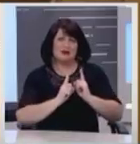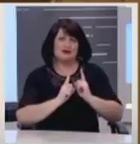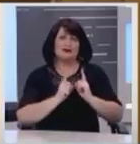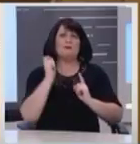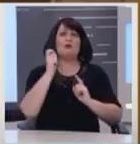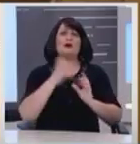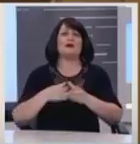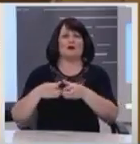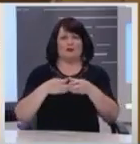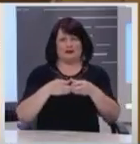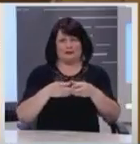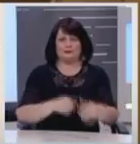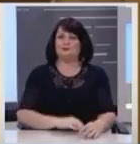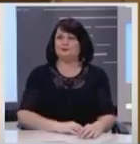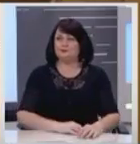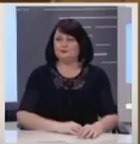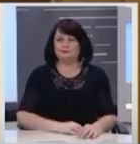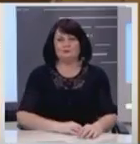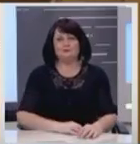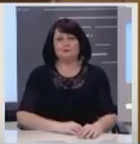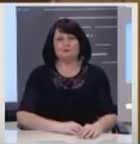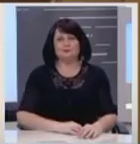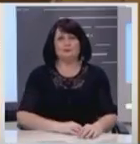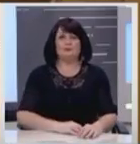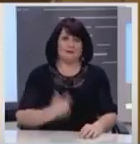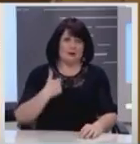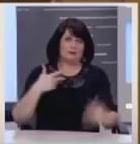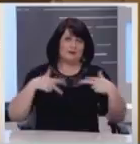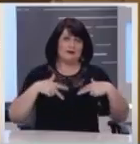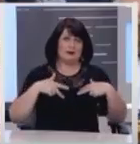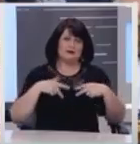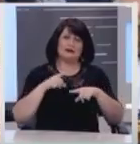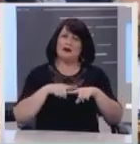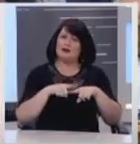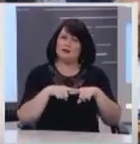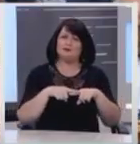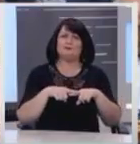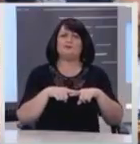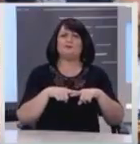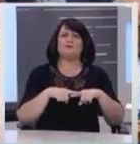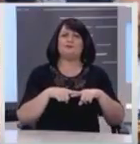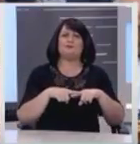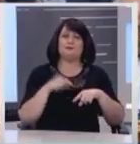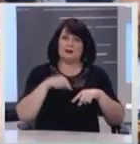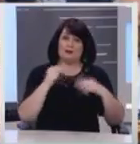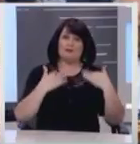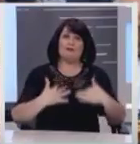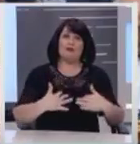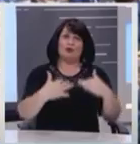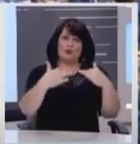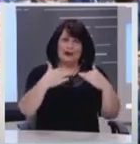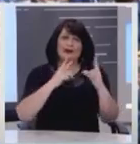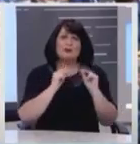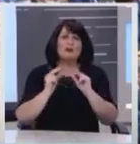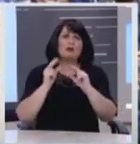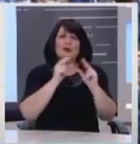κομμάτων. Στο πλαίσιο αυτό, άλλωστε, η ελληνική κυβέρνηση, η ελληνική αντιπροσωπεία κατά τη διάρκεια των